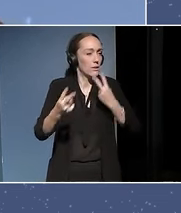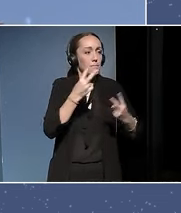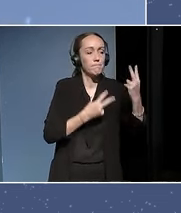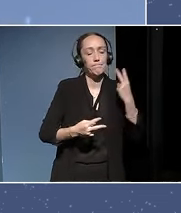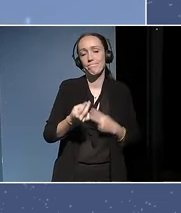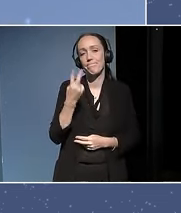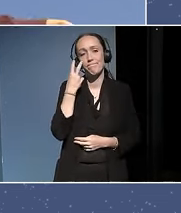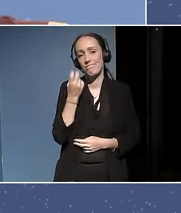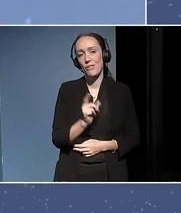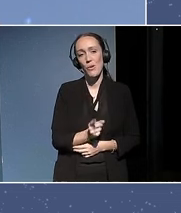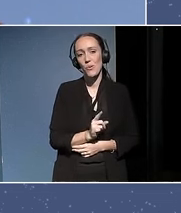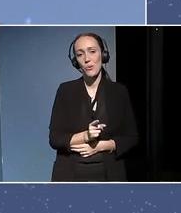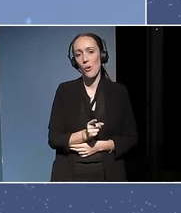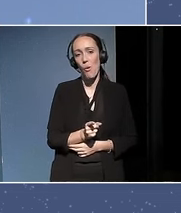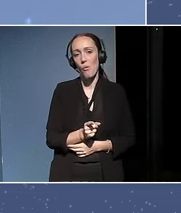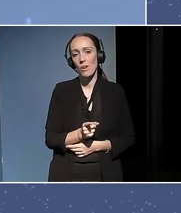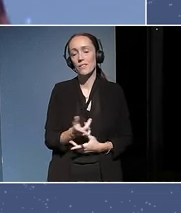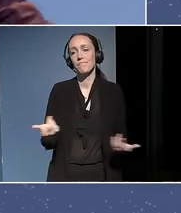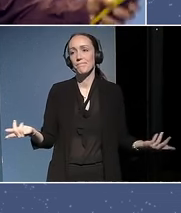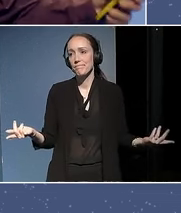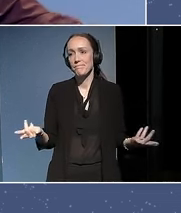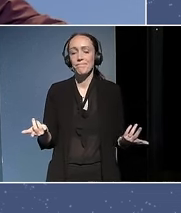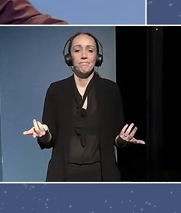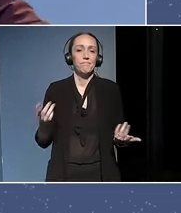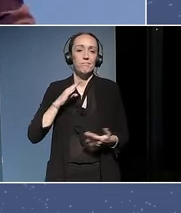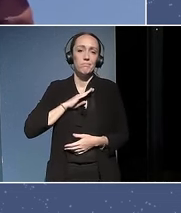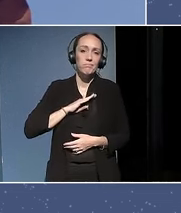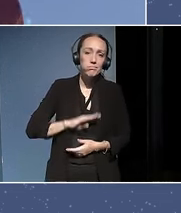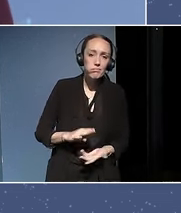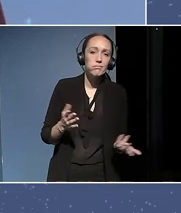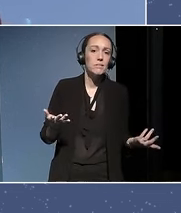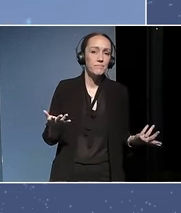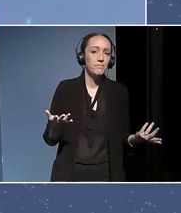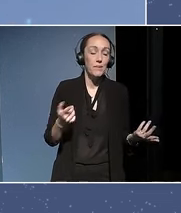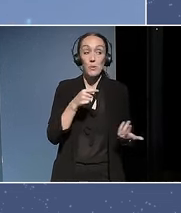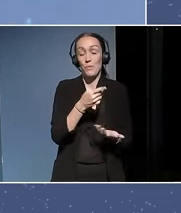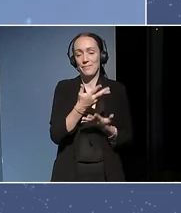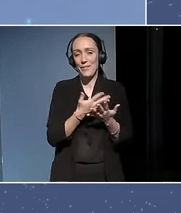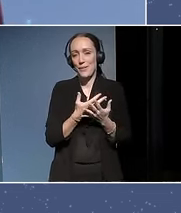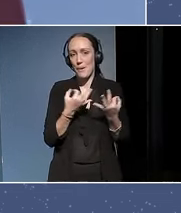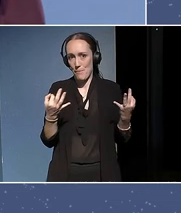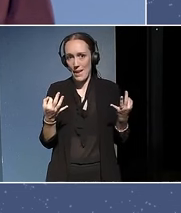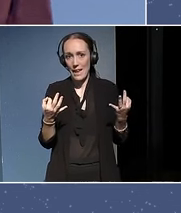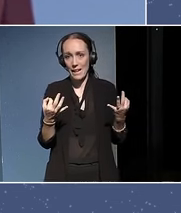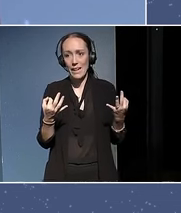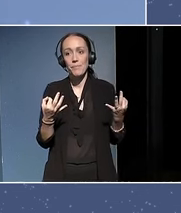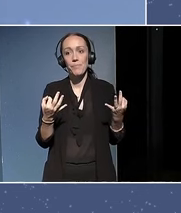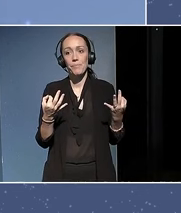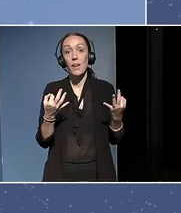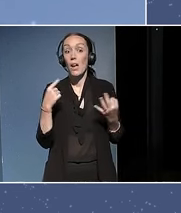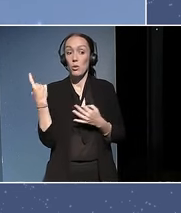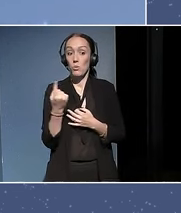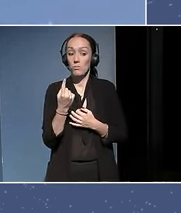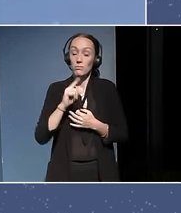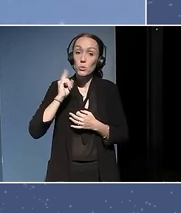ormai senza più speranza questo ce l'ha raccontato benissimo ed è incorporato all'interno di un documentario di National